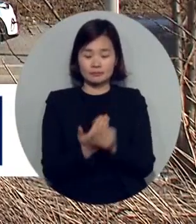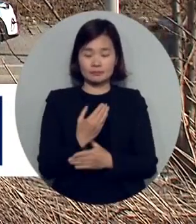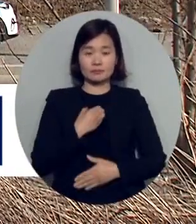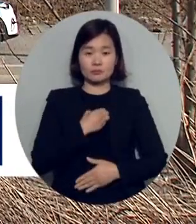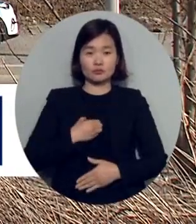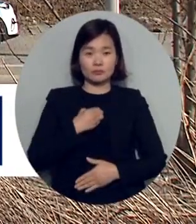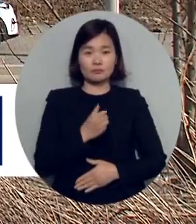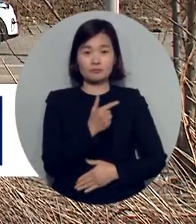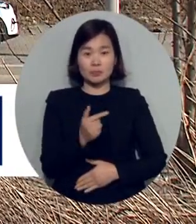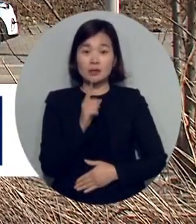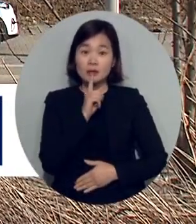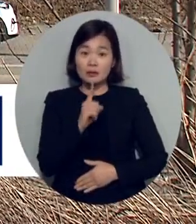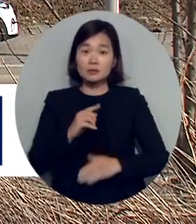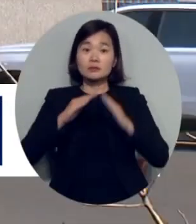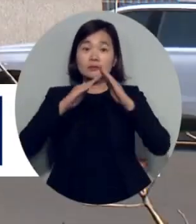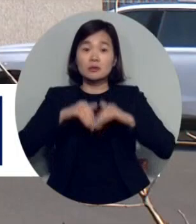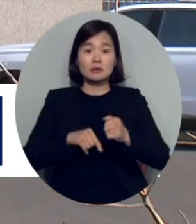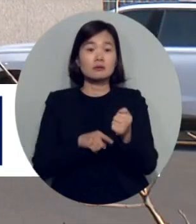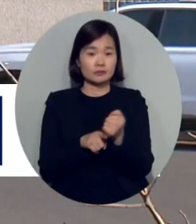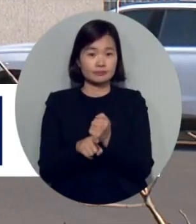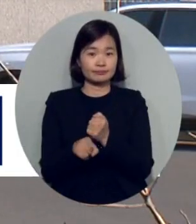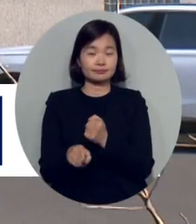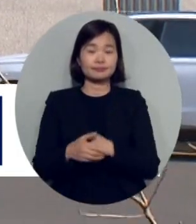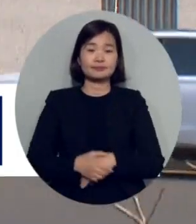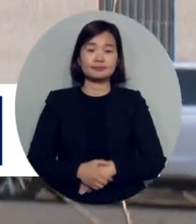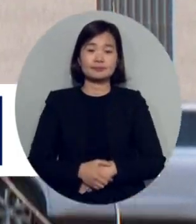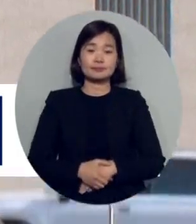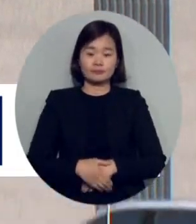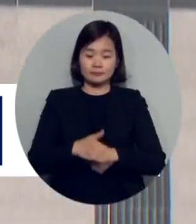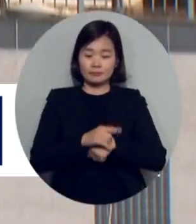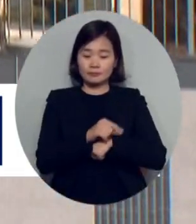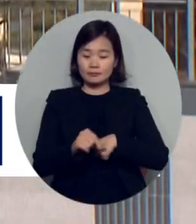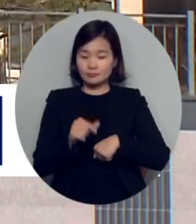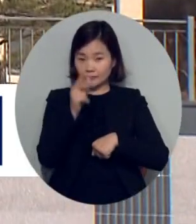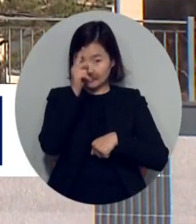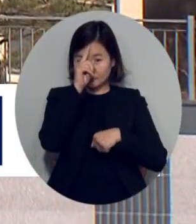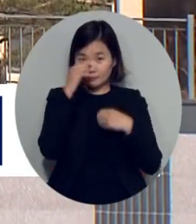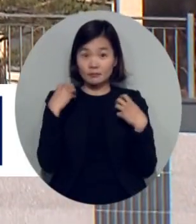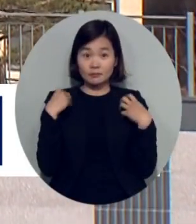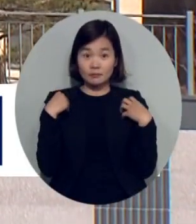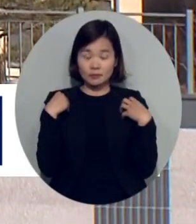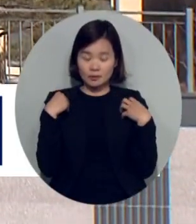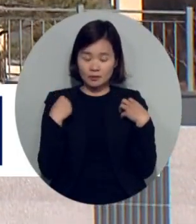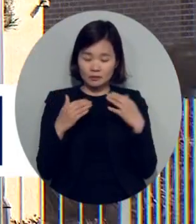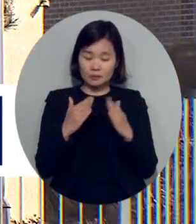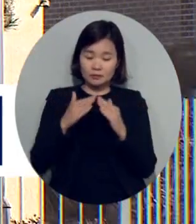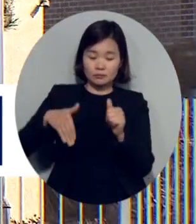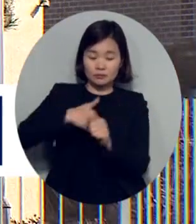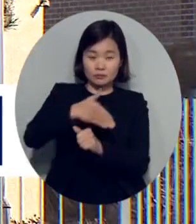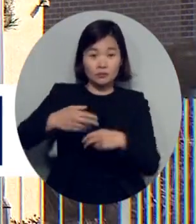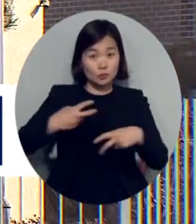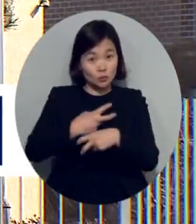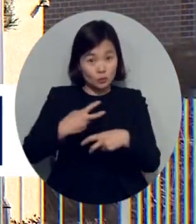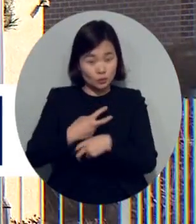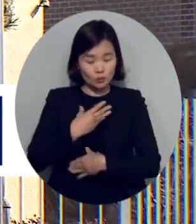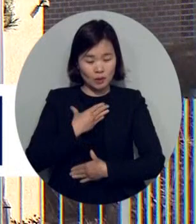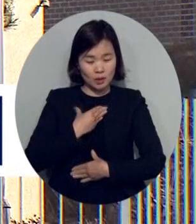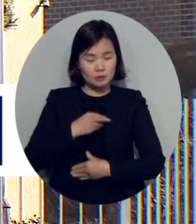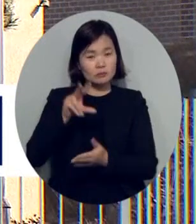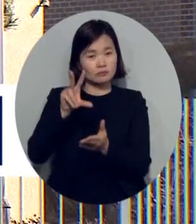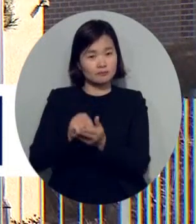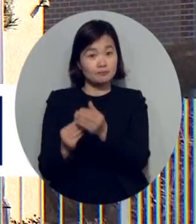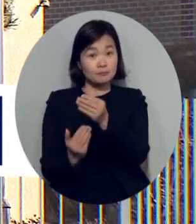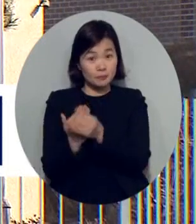커졌기 때문이라고 철거 이유를 밝혔습니다 대구 달성 경찰서 도 사저 주변 의 교통과 안전 문제가